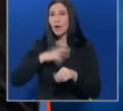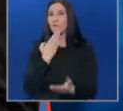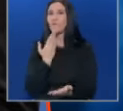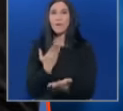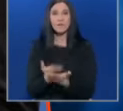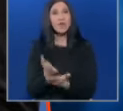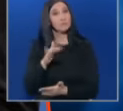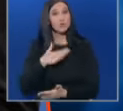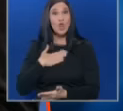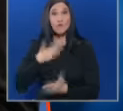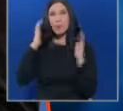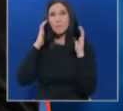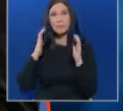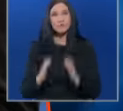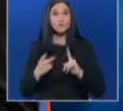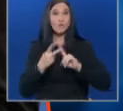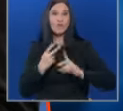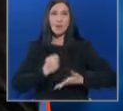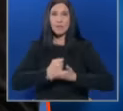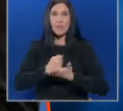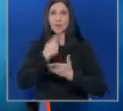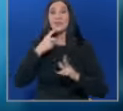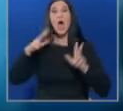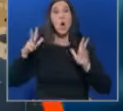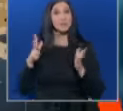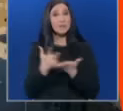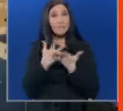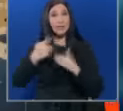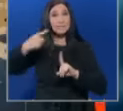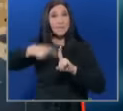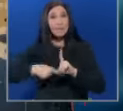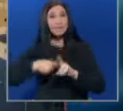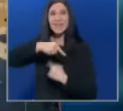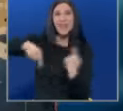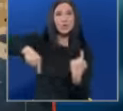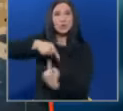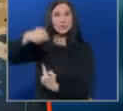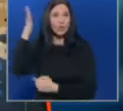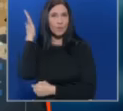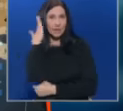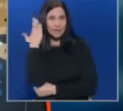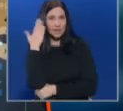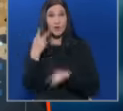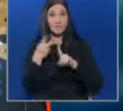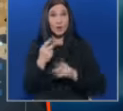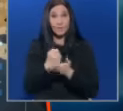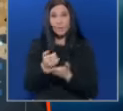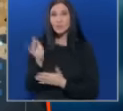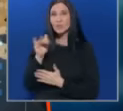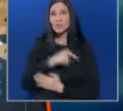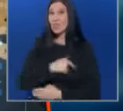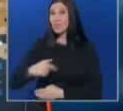обявиха, че ще има правителство с втория мандат за 18 месеца и с ротационен премиер. Вторият мандат ще